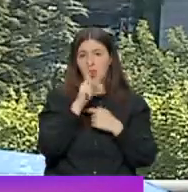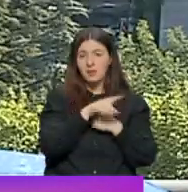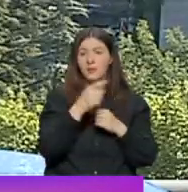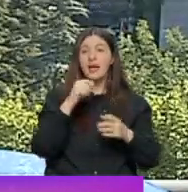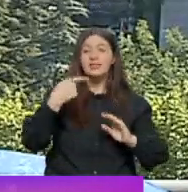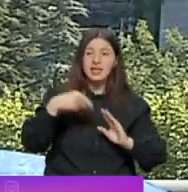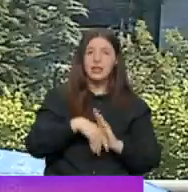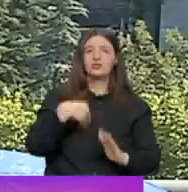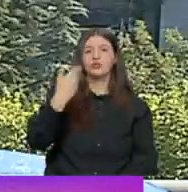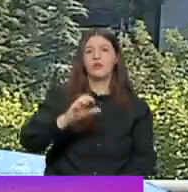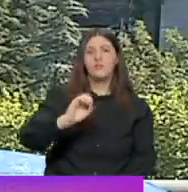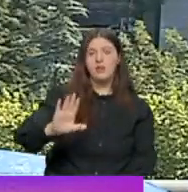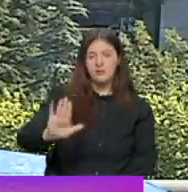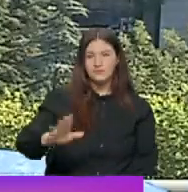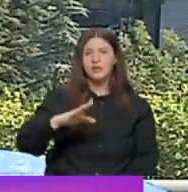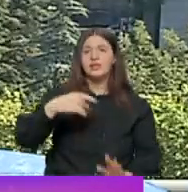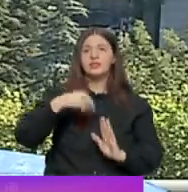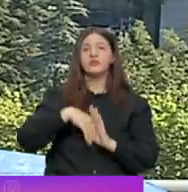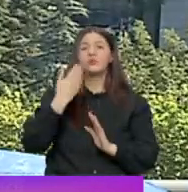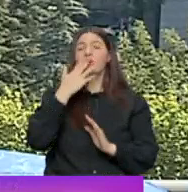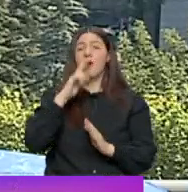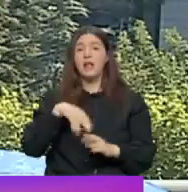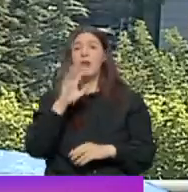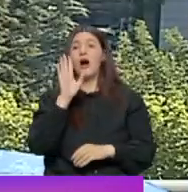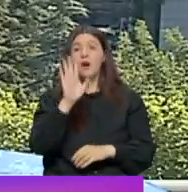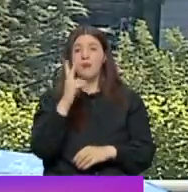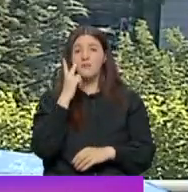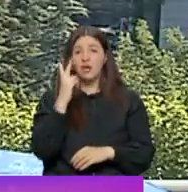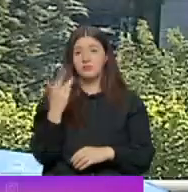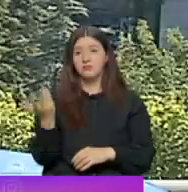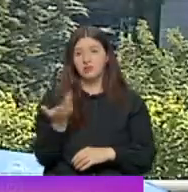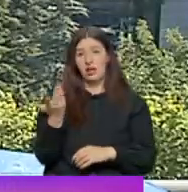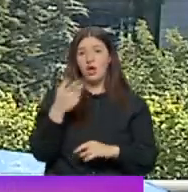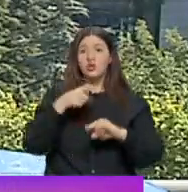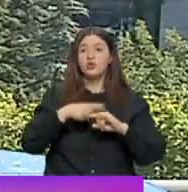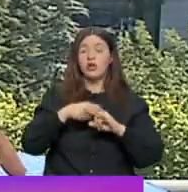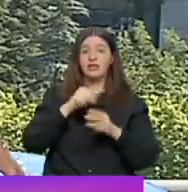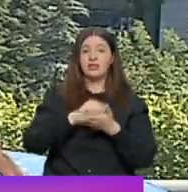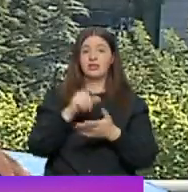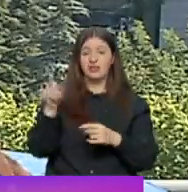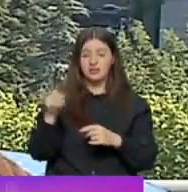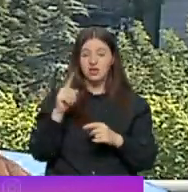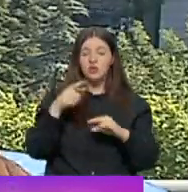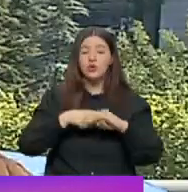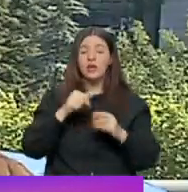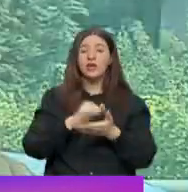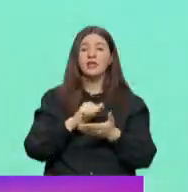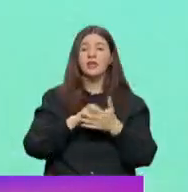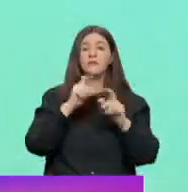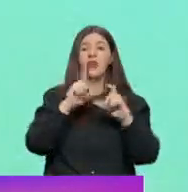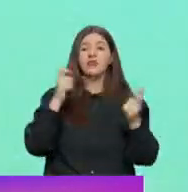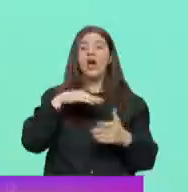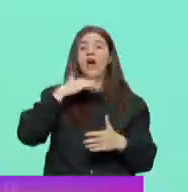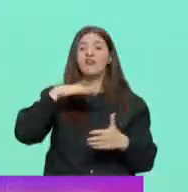Detaylarını sonraya bırakalım. Detaylarını sonra okuyalım. Yalnız baktığımızda mesela Hürriyet Gazetesi. Hürriyet Gazetesi'nin manşeti